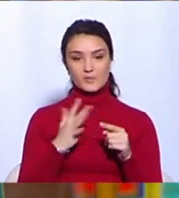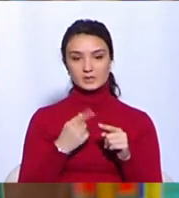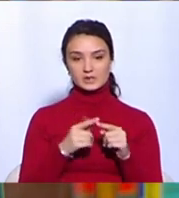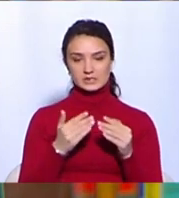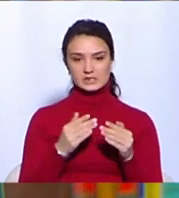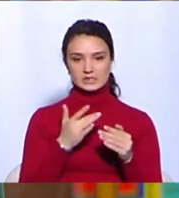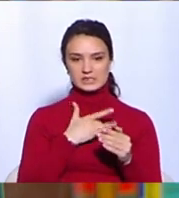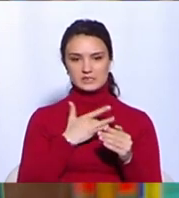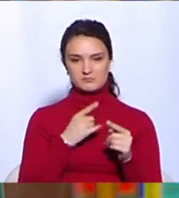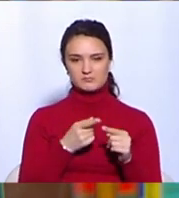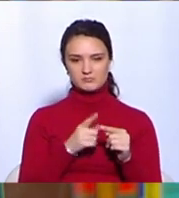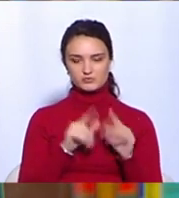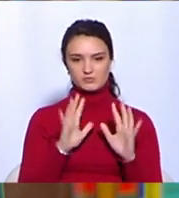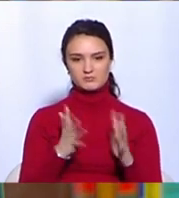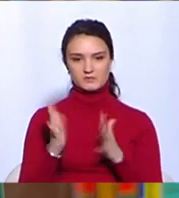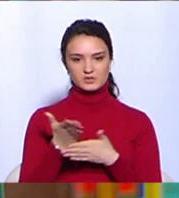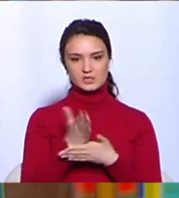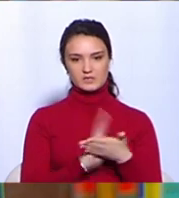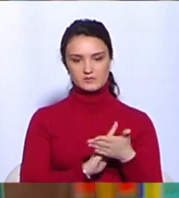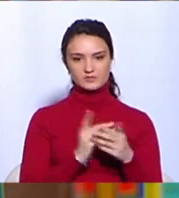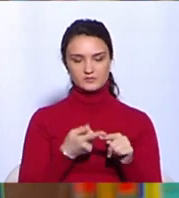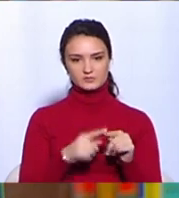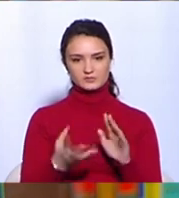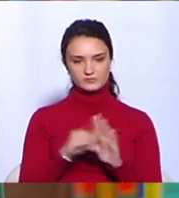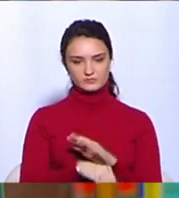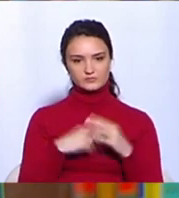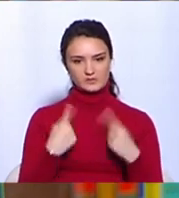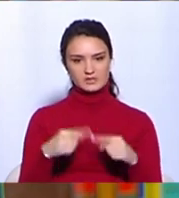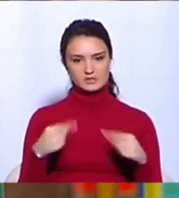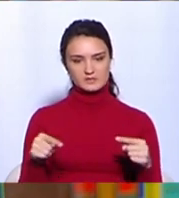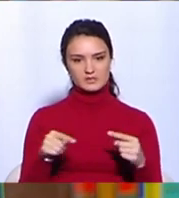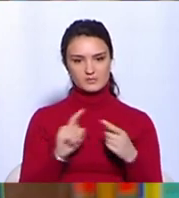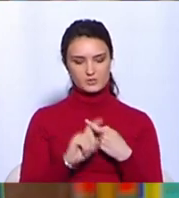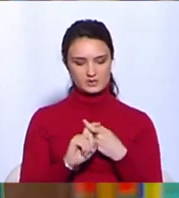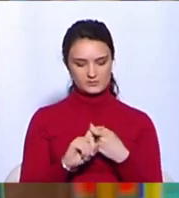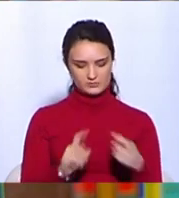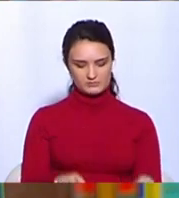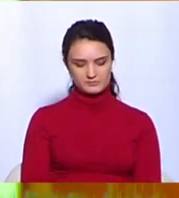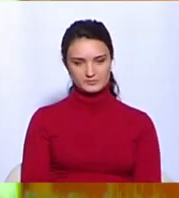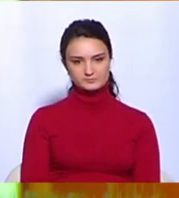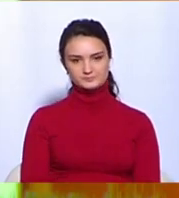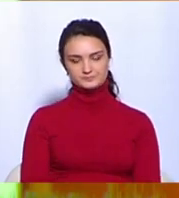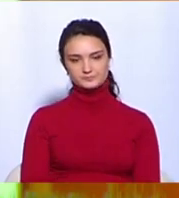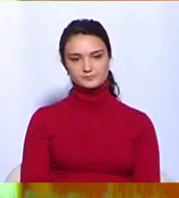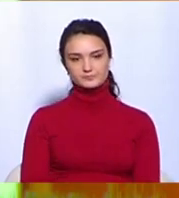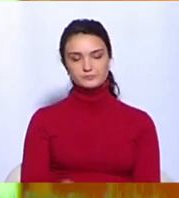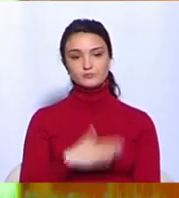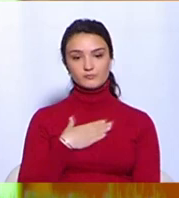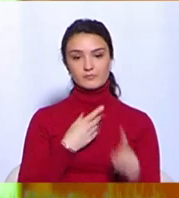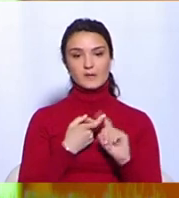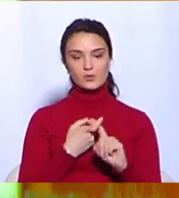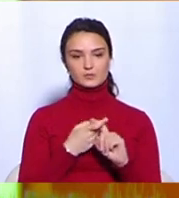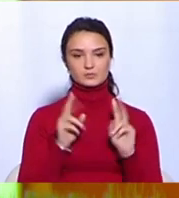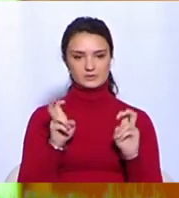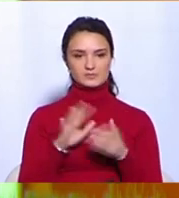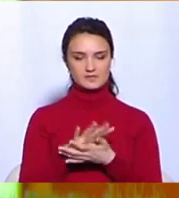რომელთანაც თითქმის შემთხვევათა ნახევარში ასოცირებულია სხვადასხვა ტიპის დამოკიდებულებები. ჩვენ დამოკიდებულებების